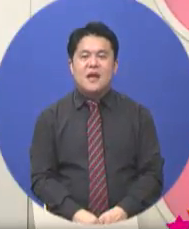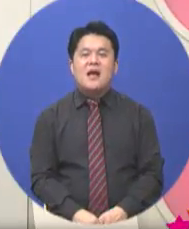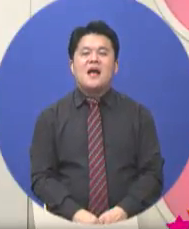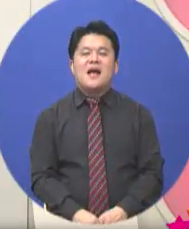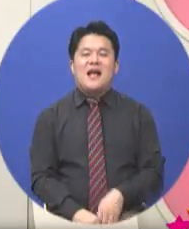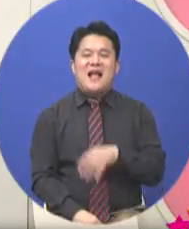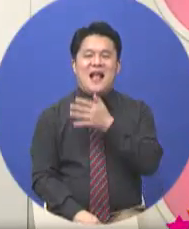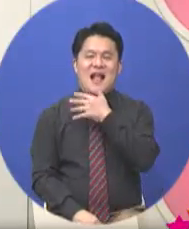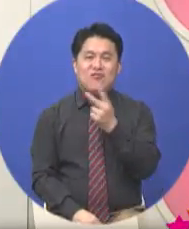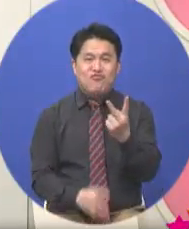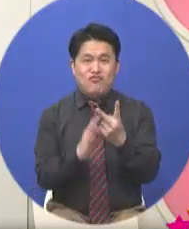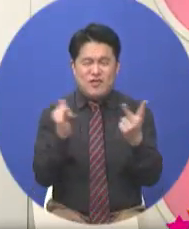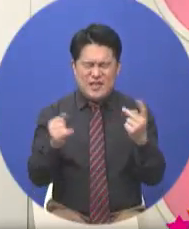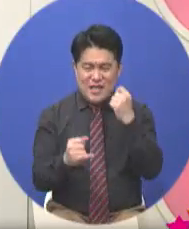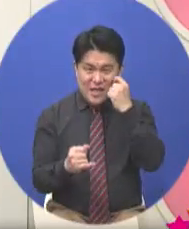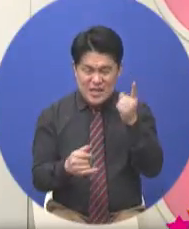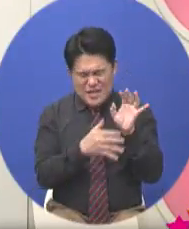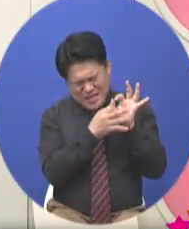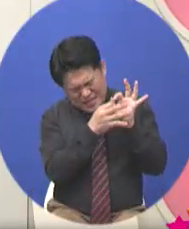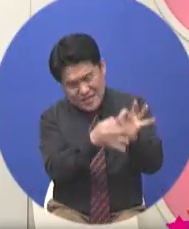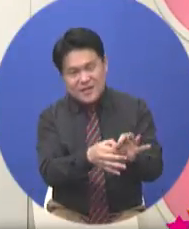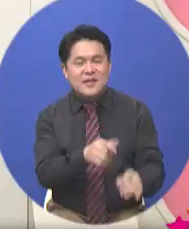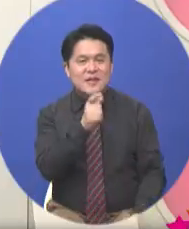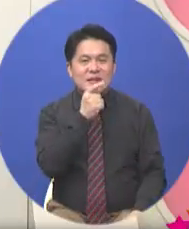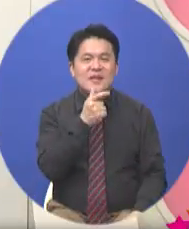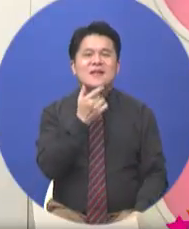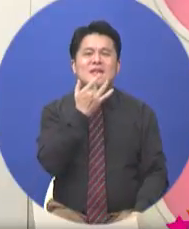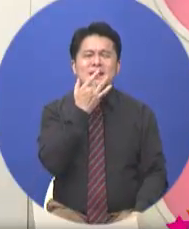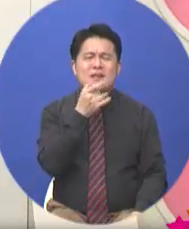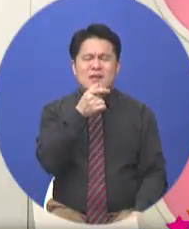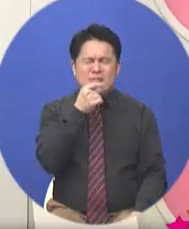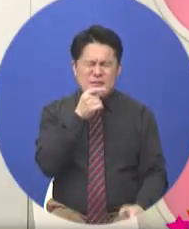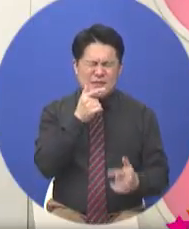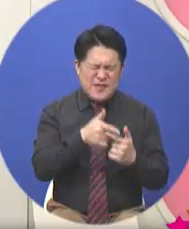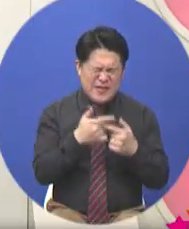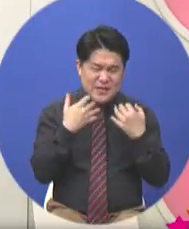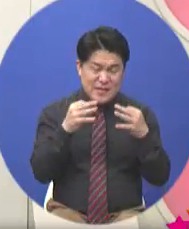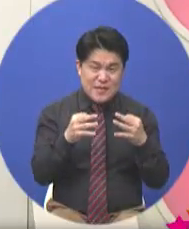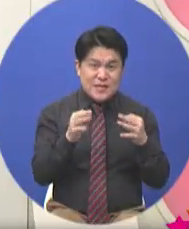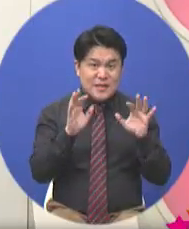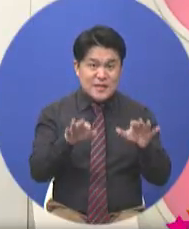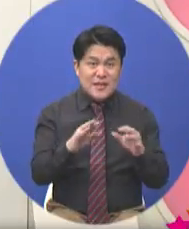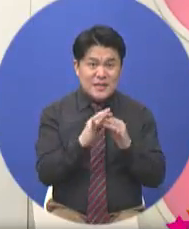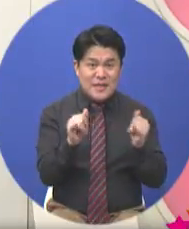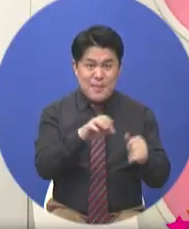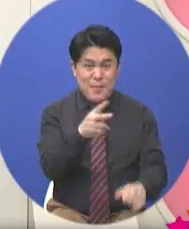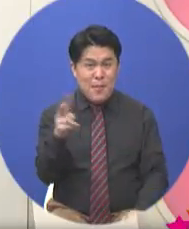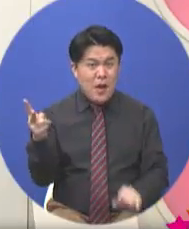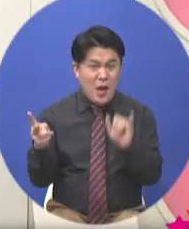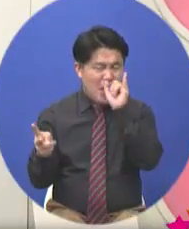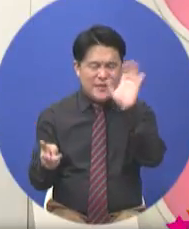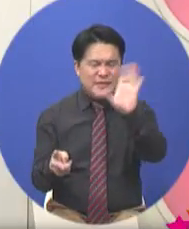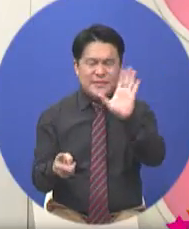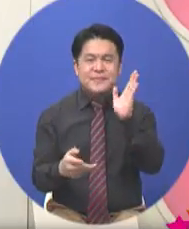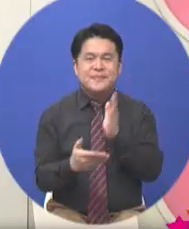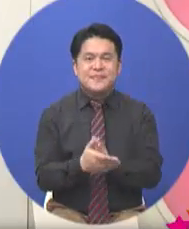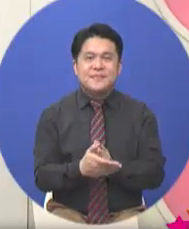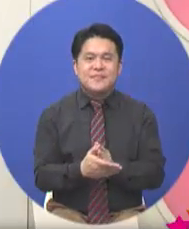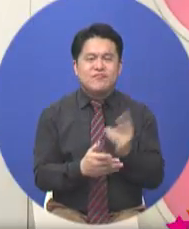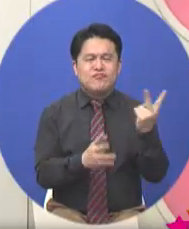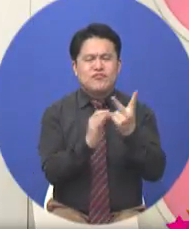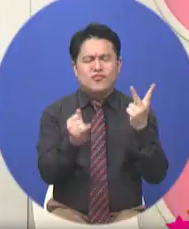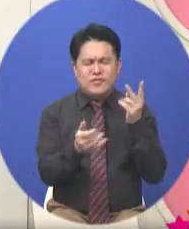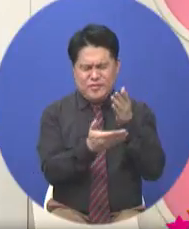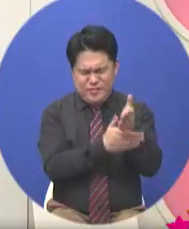아, 예, 네, 고맙습니다. 있어요. 네, 월, 화수, 목, 금 교대로 나오시지 않습니까? 네. 네. 저는 항상 그 생각을 하고